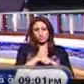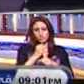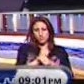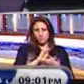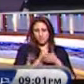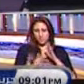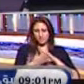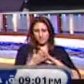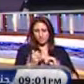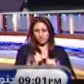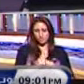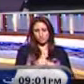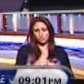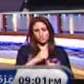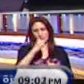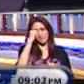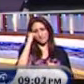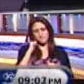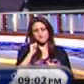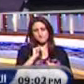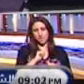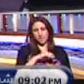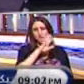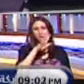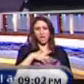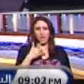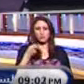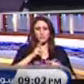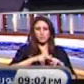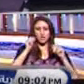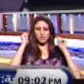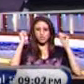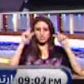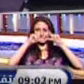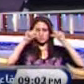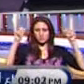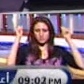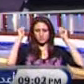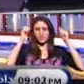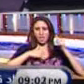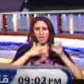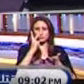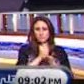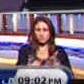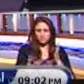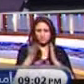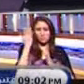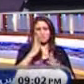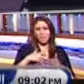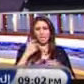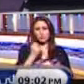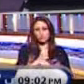من الامس في مطالب فئويه واضراب تاني. لك ان تعلم ان ميناء شرق بورسعيد